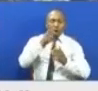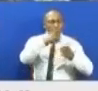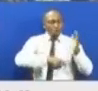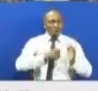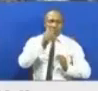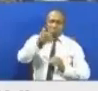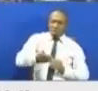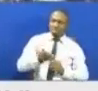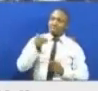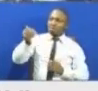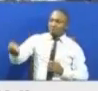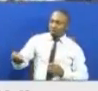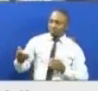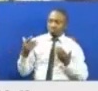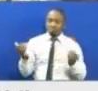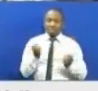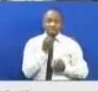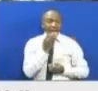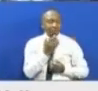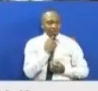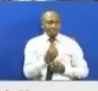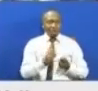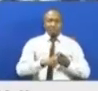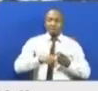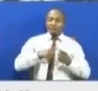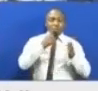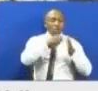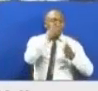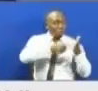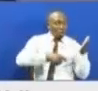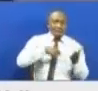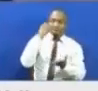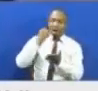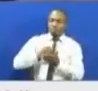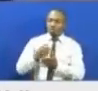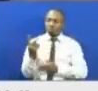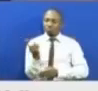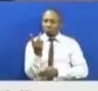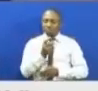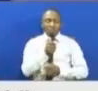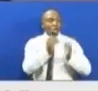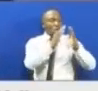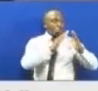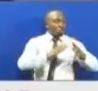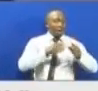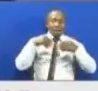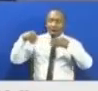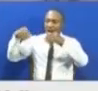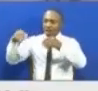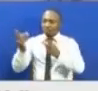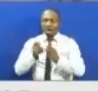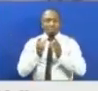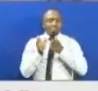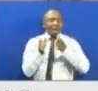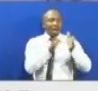zinadai malipo ya kodi ya nyumba ni maamuzi kati ya mwenye nyumba na dalali, huku mpangaji akifuata sheria.